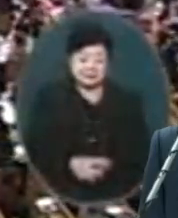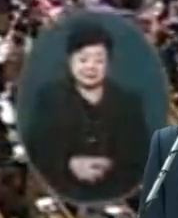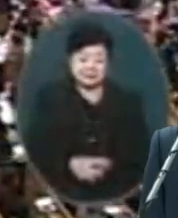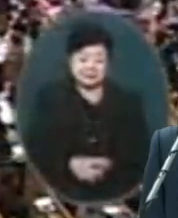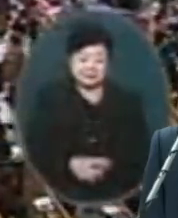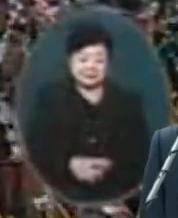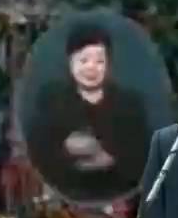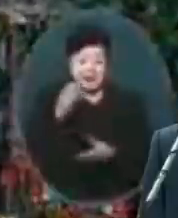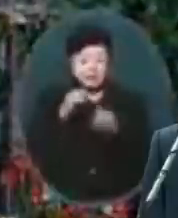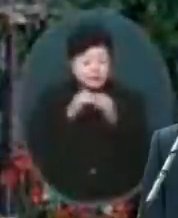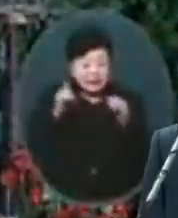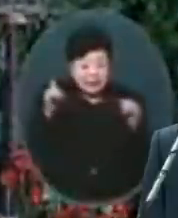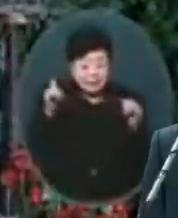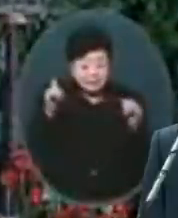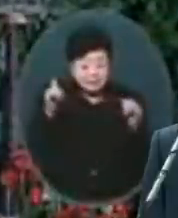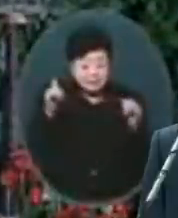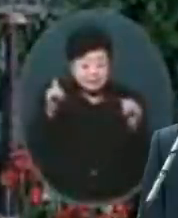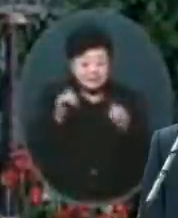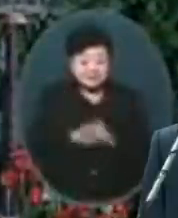우리 한국 사람은